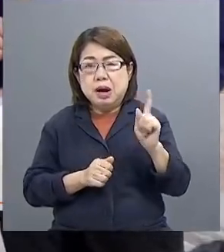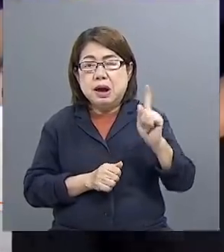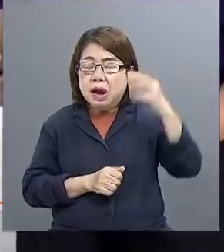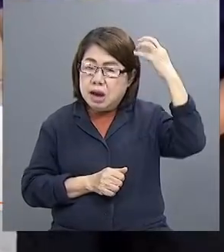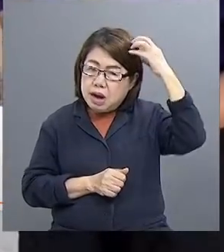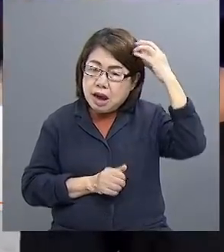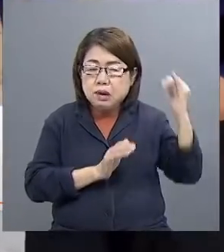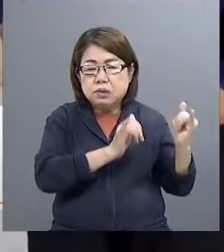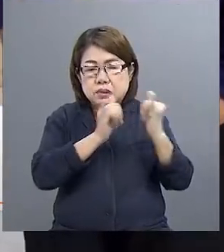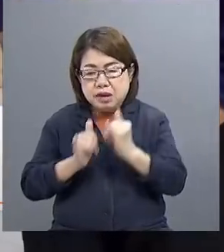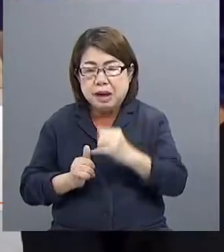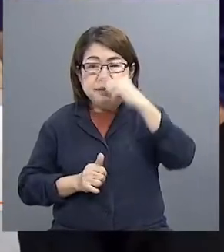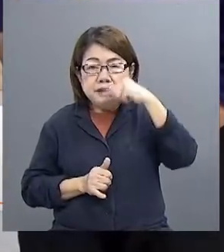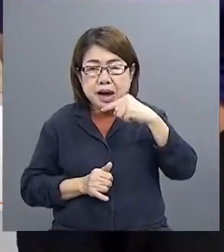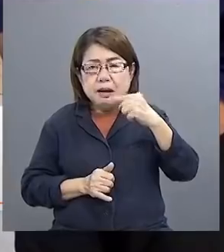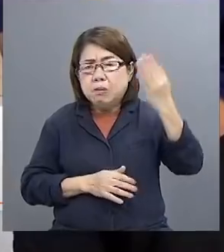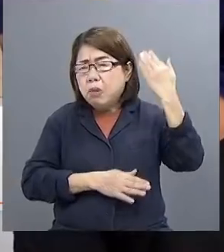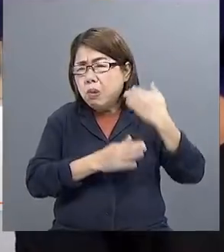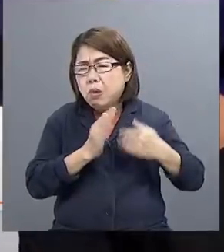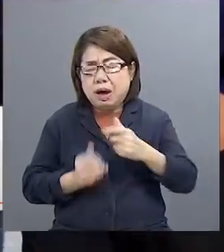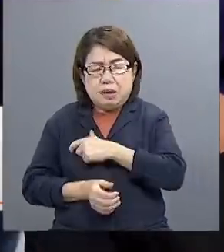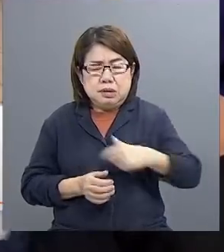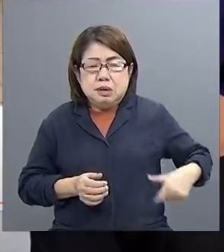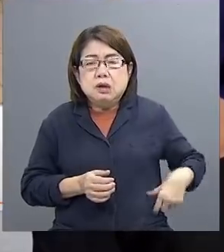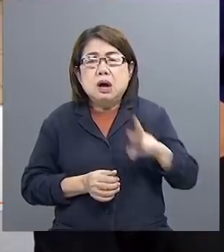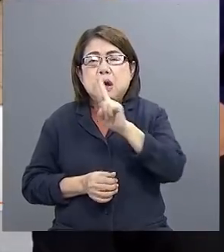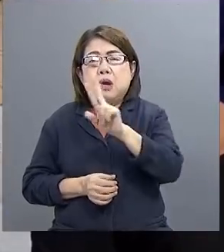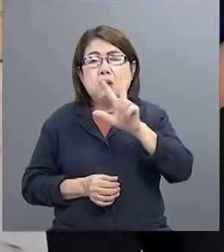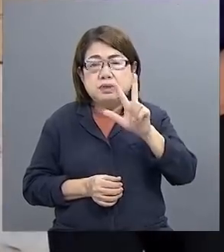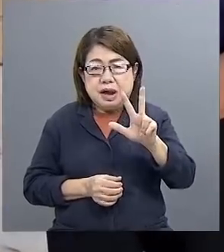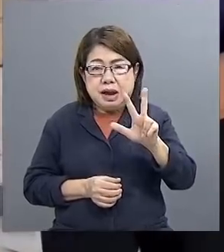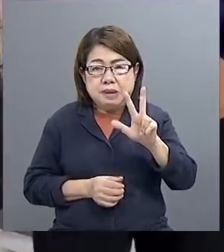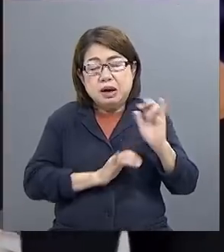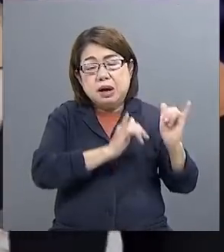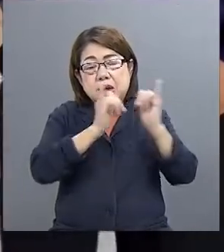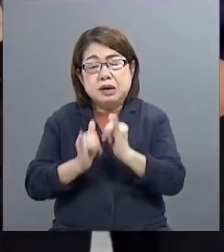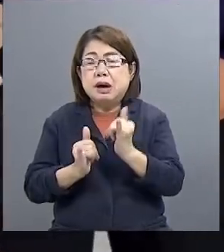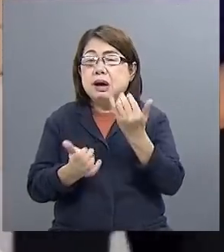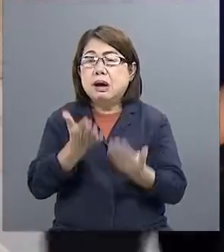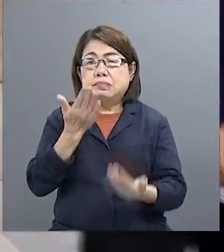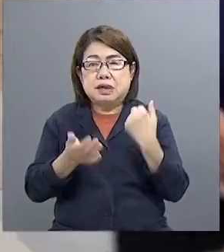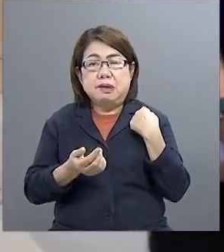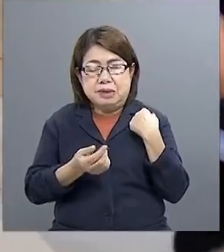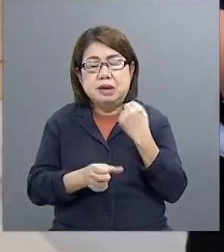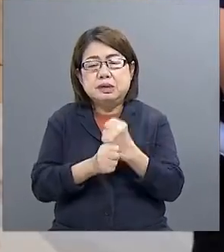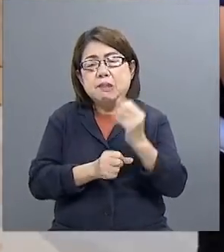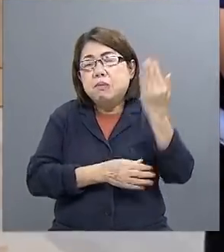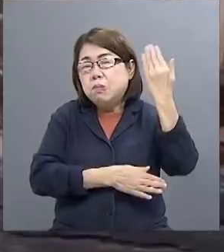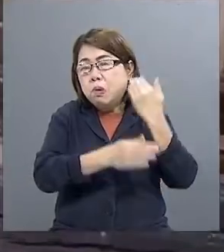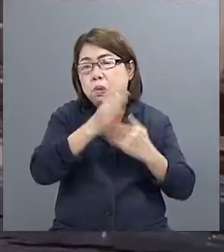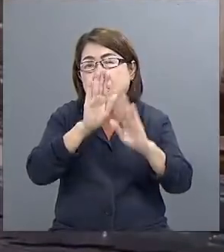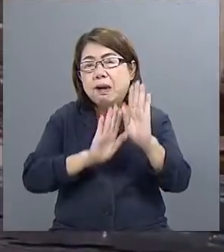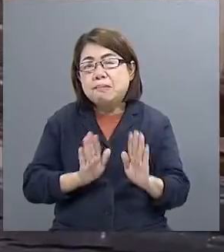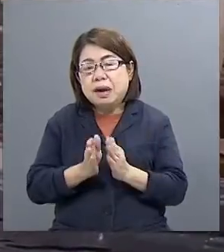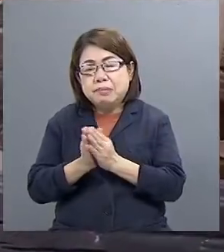ที่ 3ครับแล้วไม่ว่าจะพโยถิ่นฐานไปที่ไหนครับสิ่งหนึ่งที่ติดตามไปด้วยคือกลิ่นอายของความเป็นวิธีแบบดั้งเดิมของชาวไทพวนที่